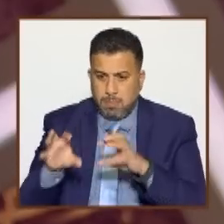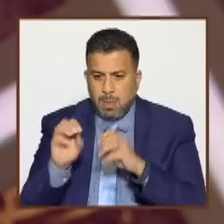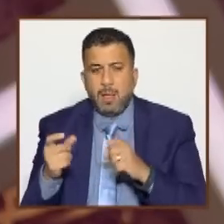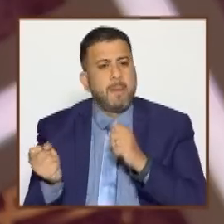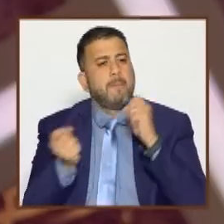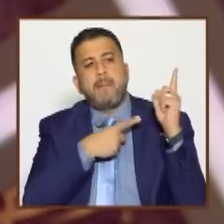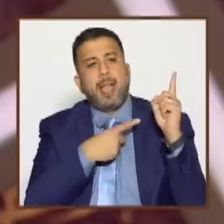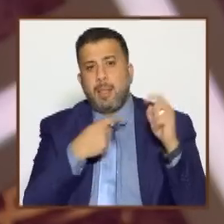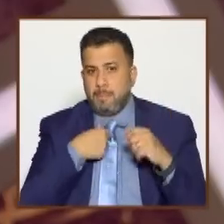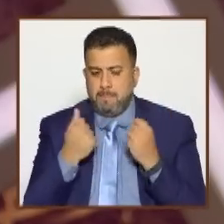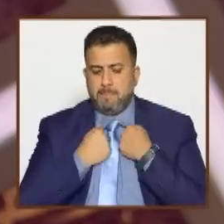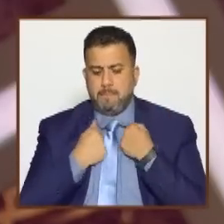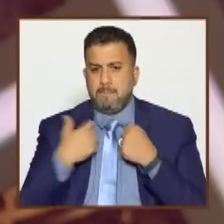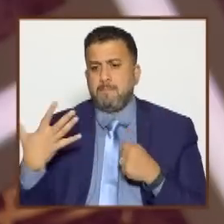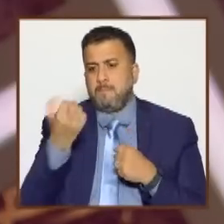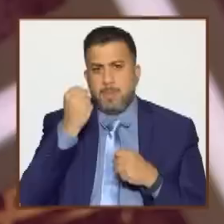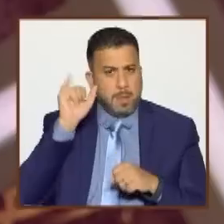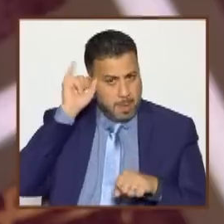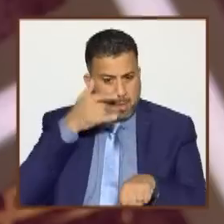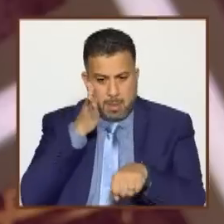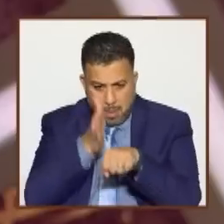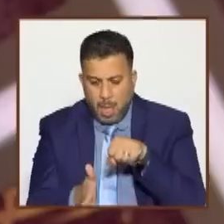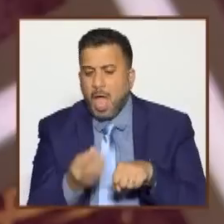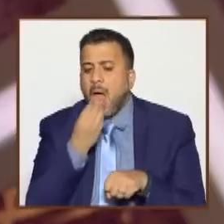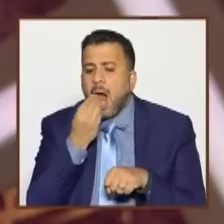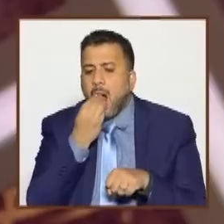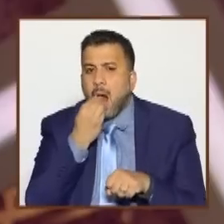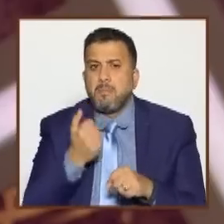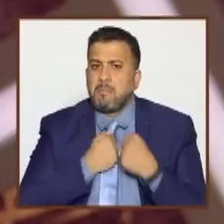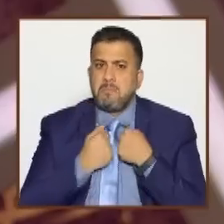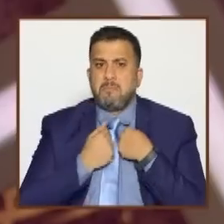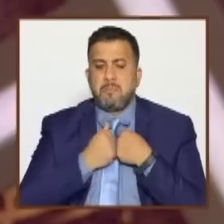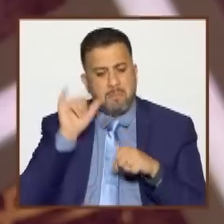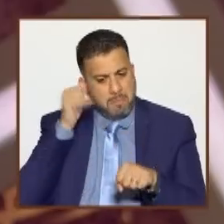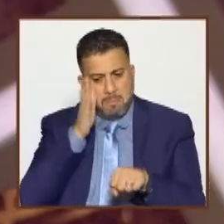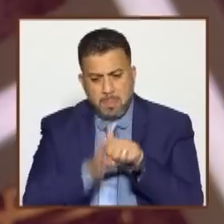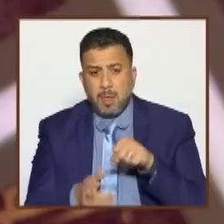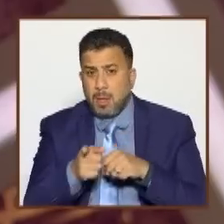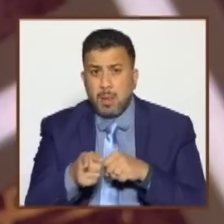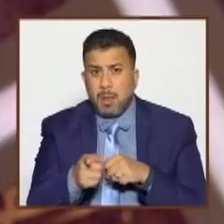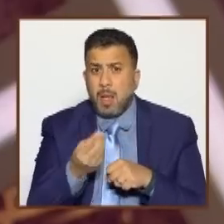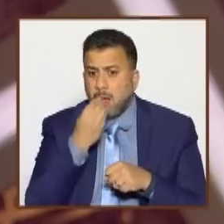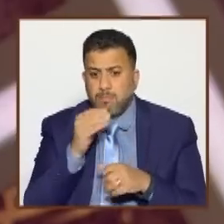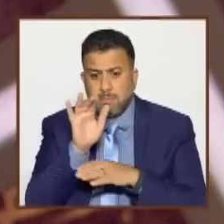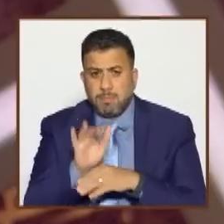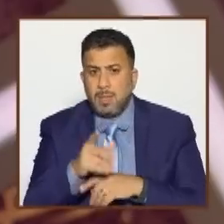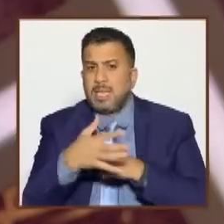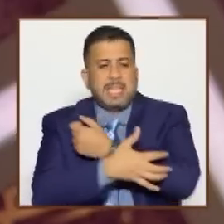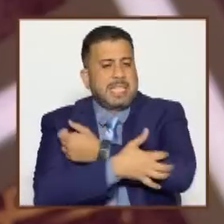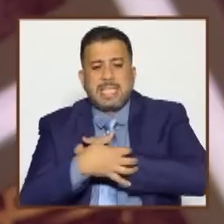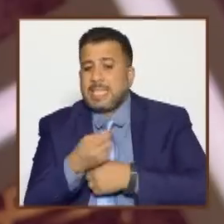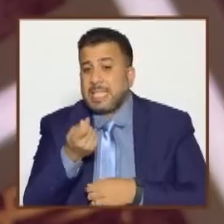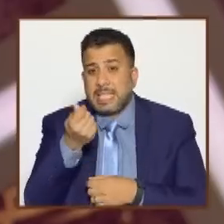وحطيتيه في العزبة، وتذبحون منه وتأكلون منه وشيء من هذا القبيل، فهذا ما في زكاة يا